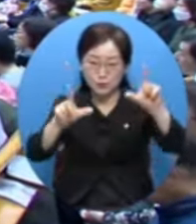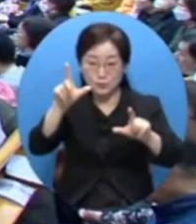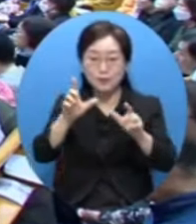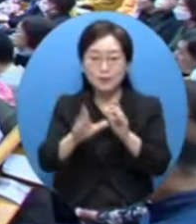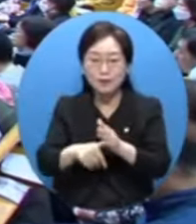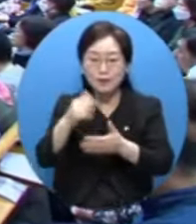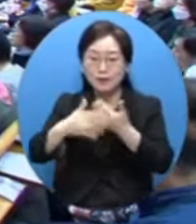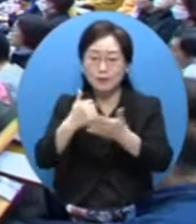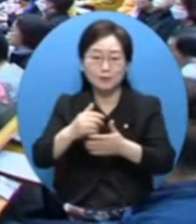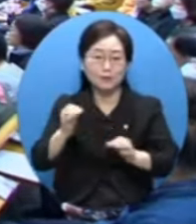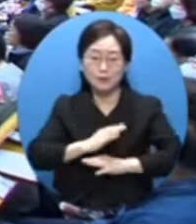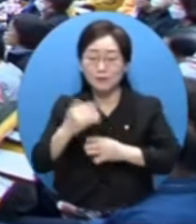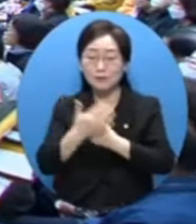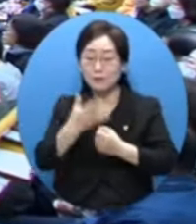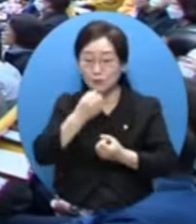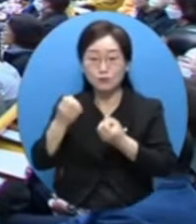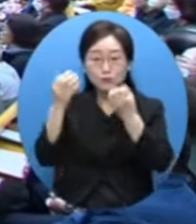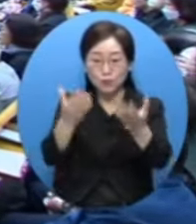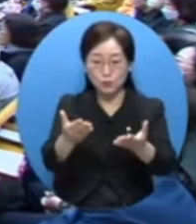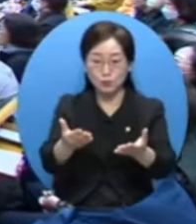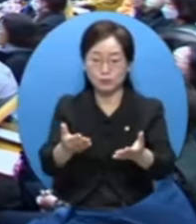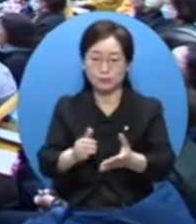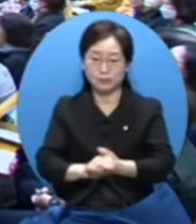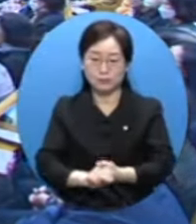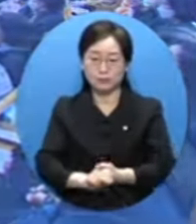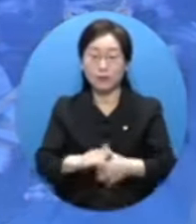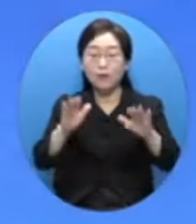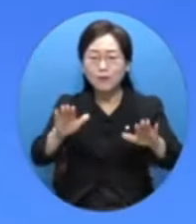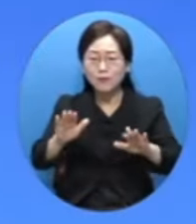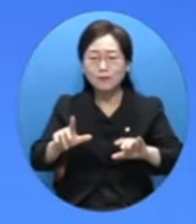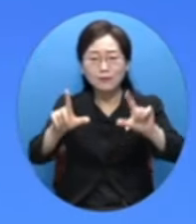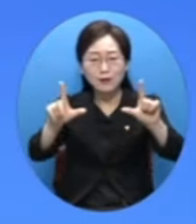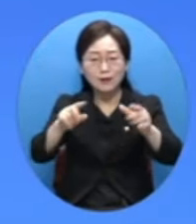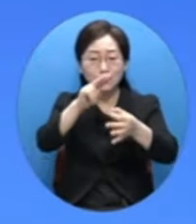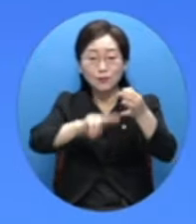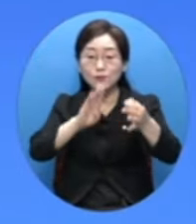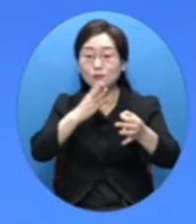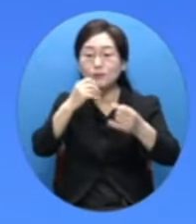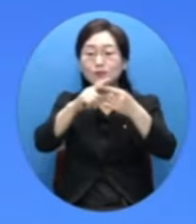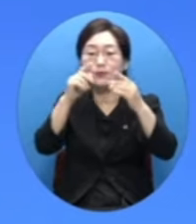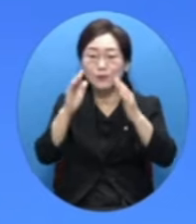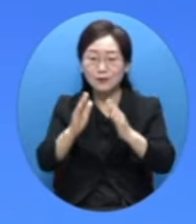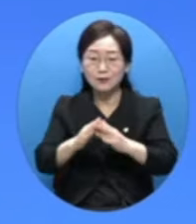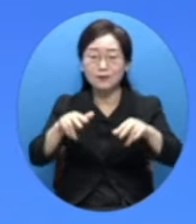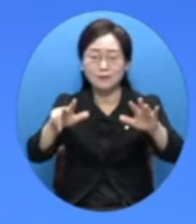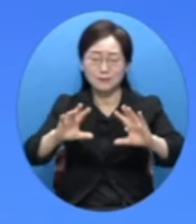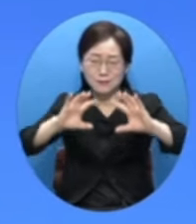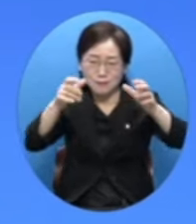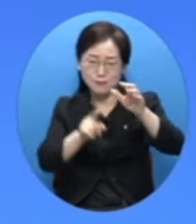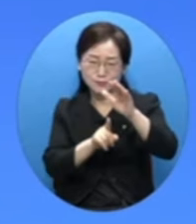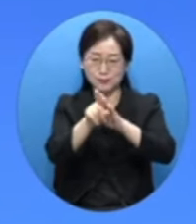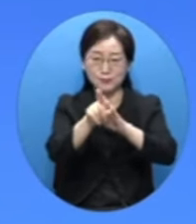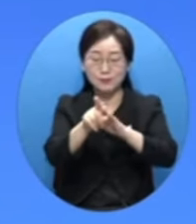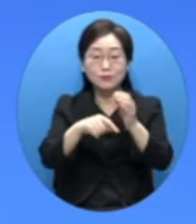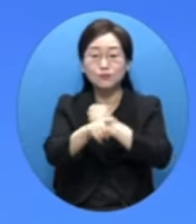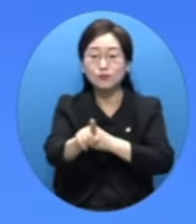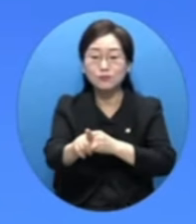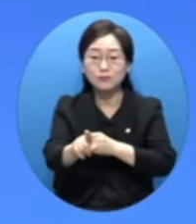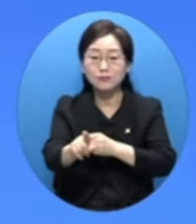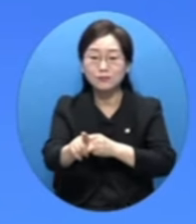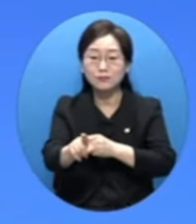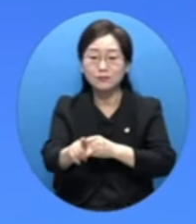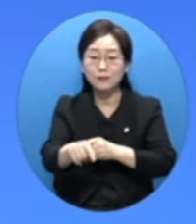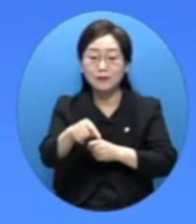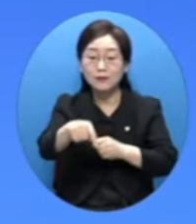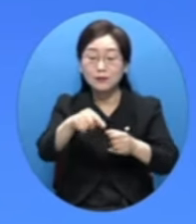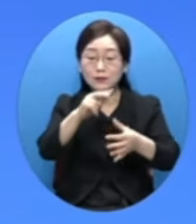놀라운 은혜와 축복이 임하게 되는 것입니다. 오늘날 여도 순복음교회가 이렇게 세계 최대 교회로 쓰임받을 수 있게 된 것은 이